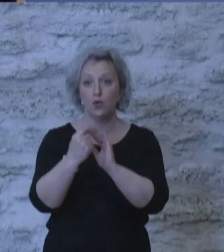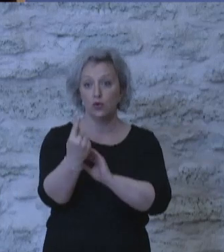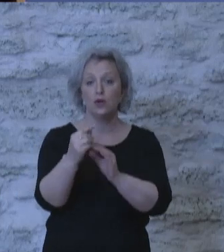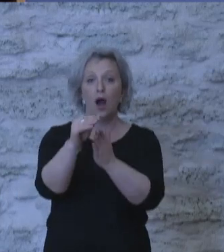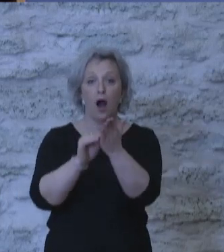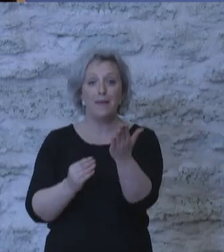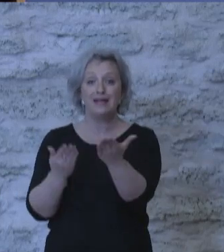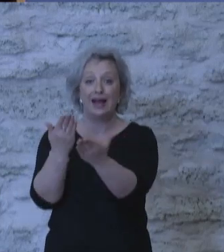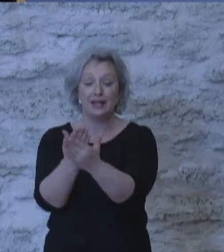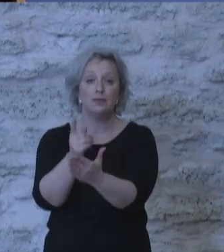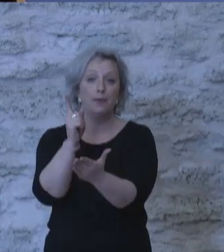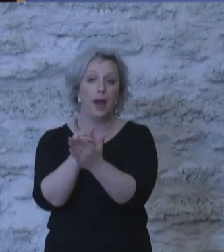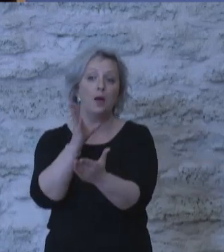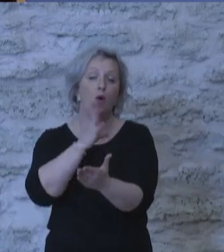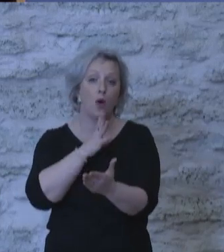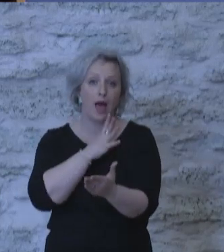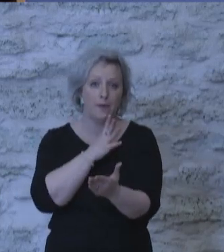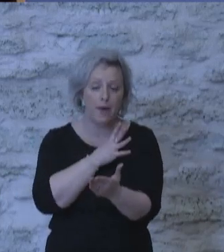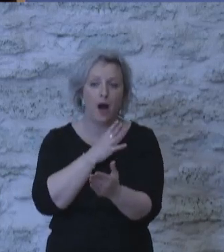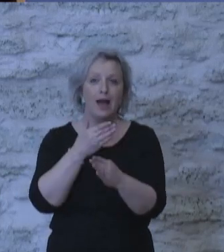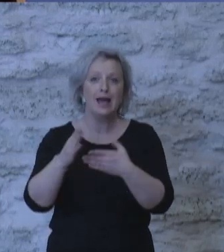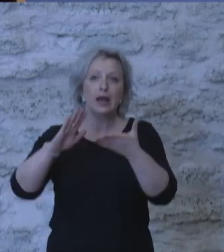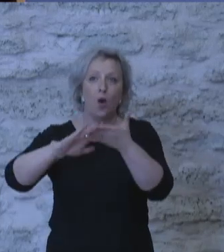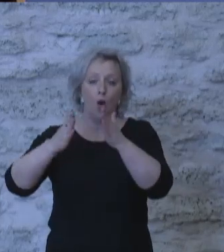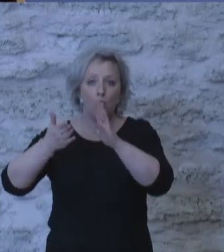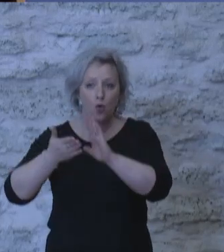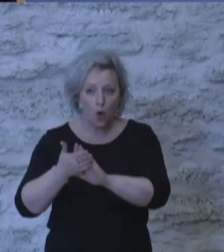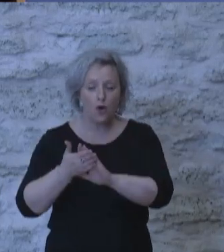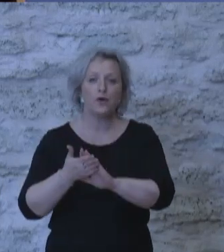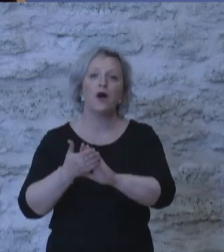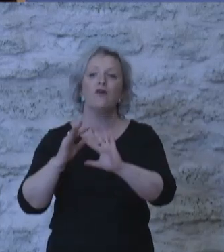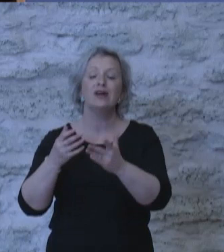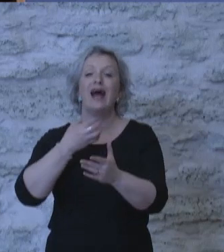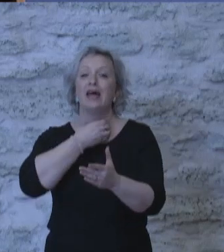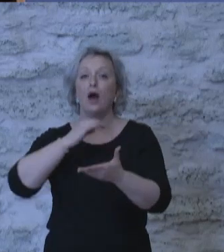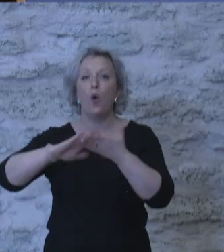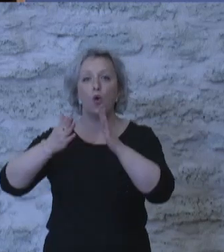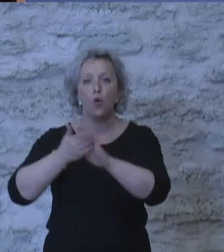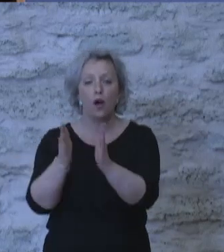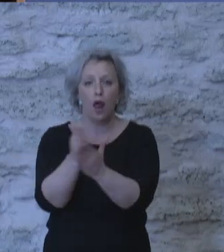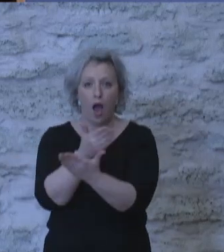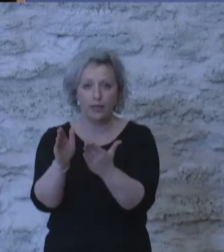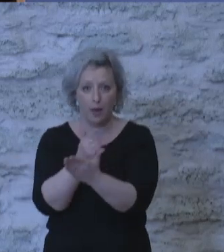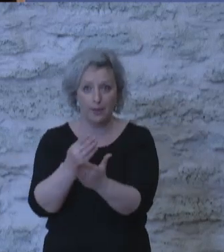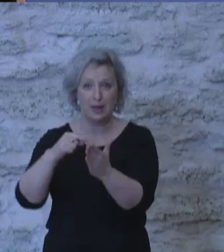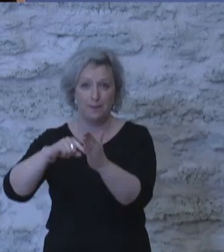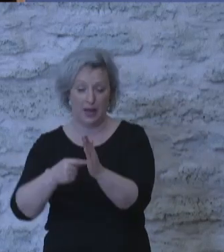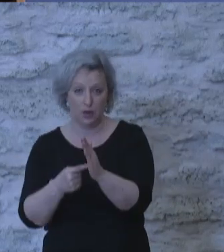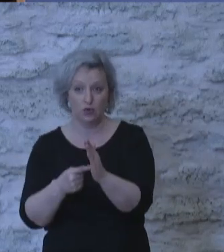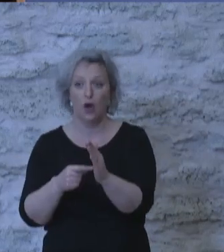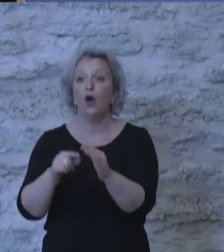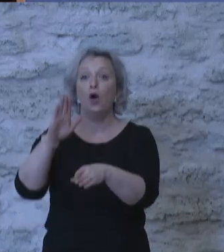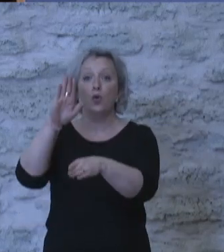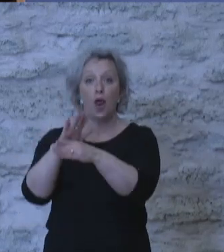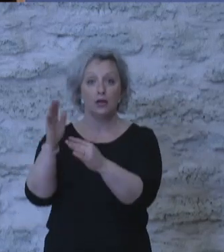vältimatu eri olukorra välja kuulutumise põhjustanud häda olukorra lahendamiseks. Kui ülesan on võimalik lahendada